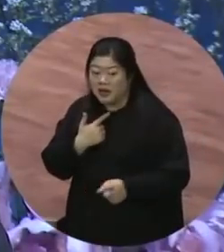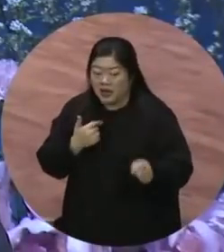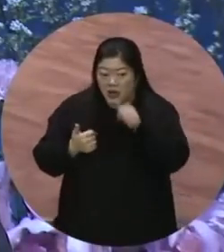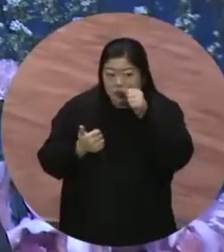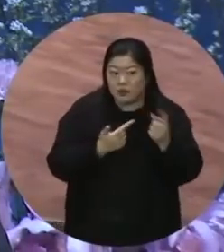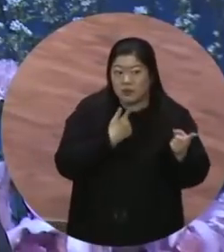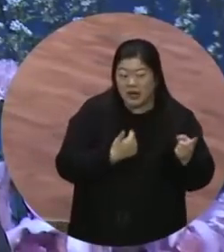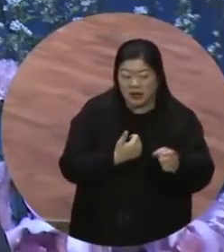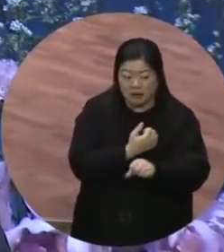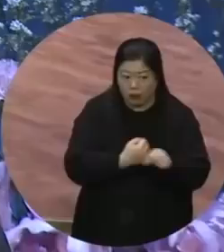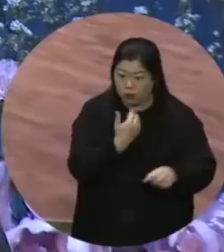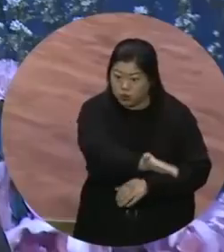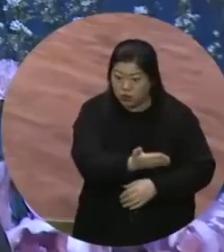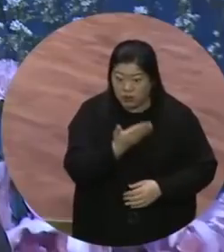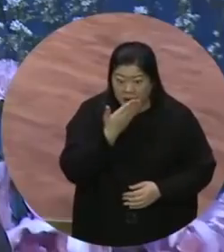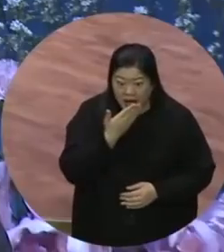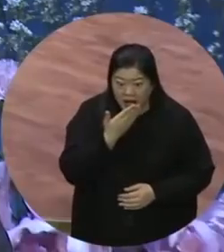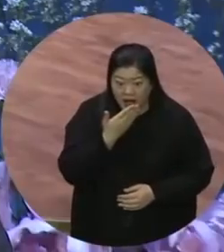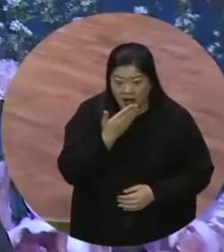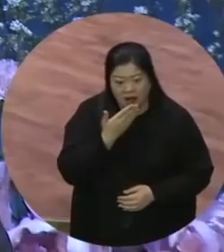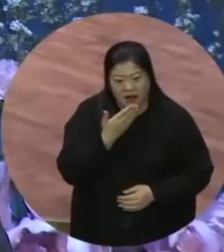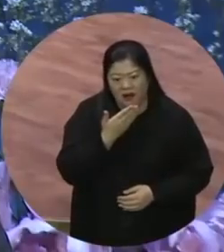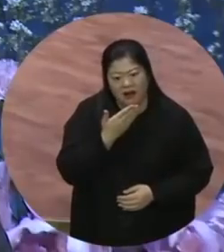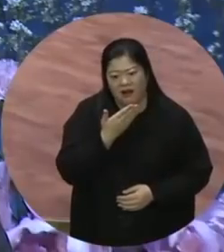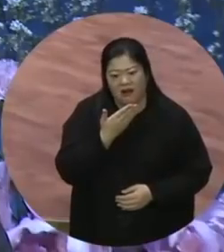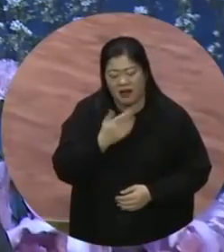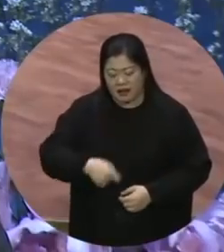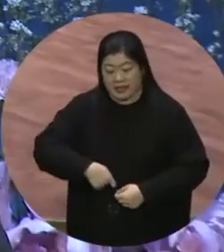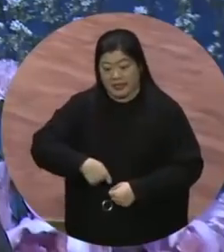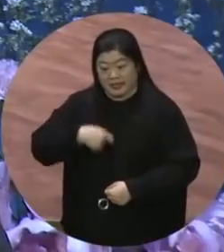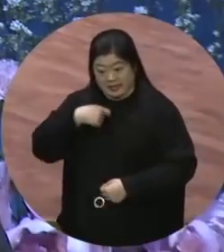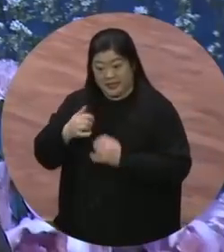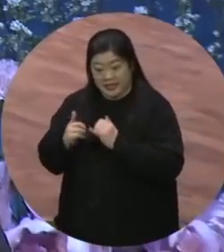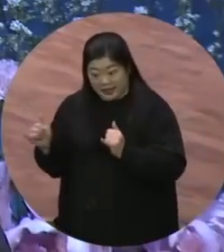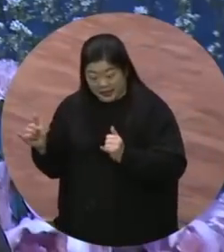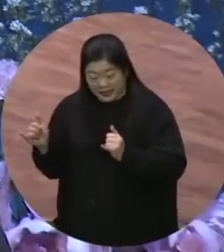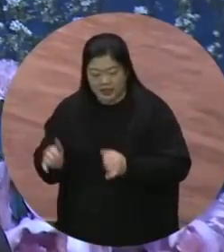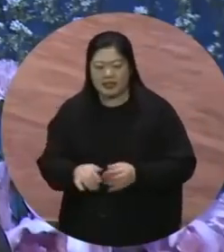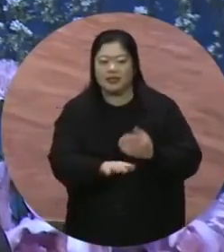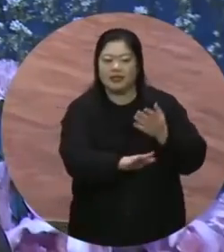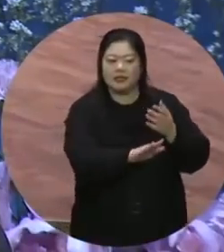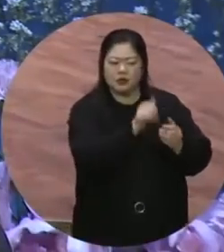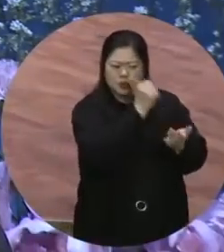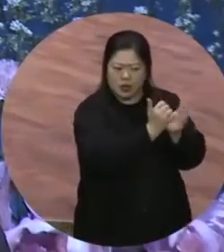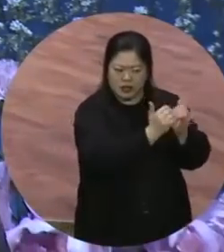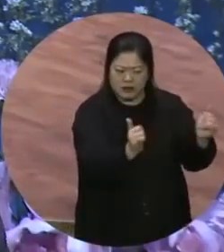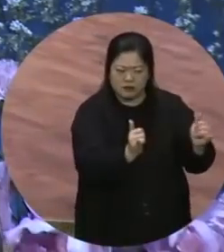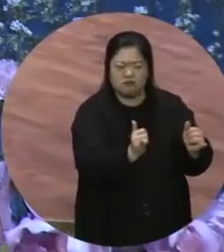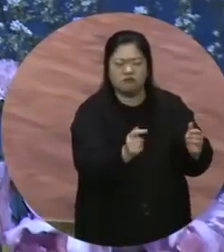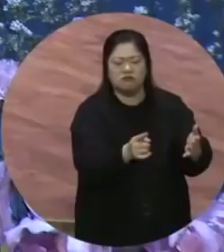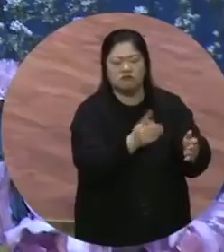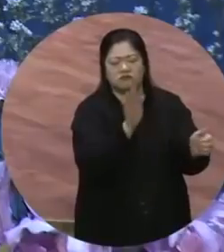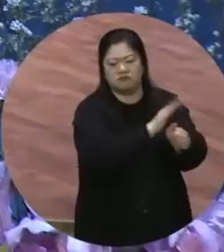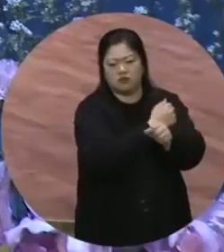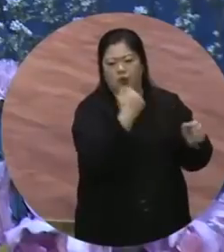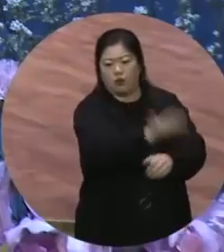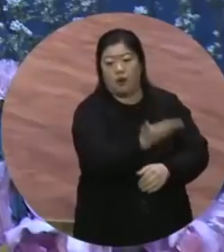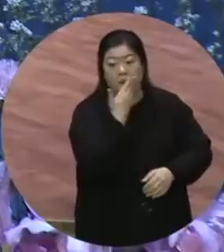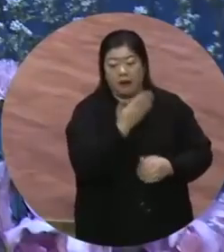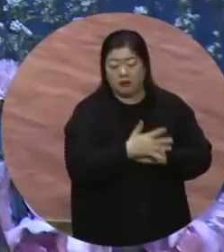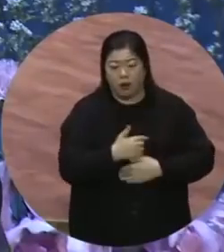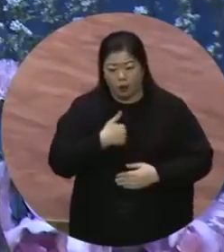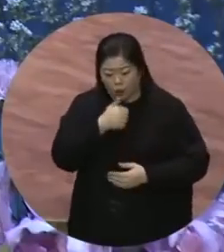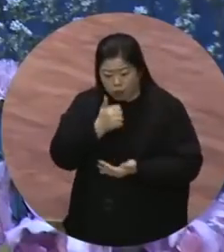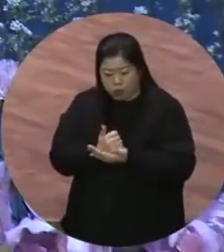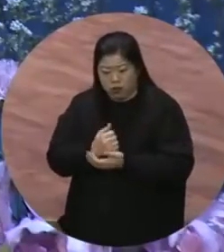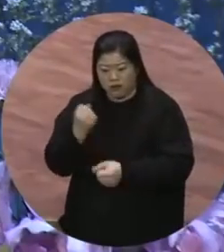말이에요. 죄인이 죄를 용서할 수 없는데 의인이 죄를 대신할 수가 있다. 그렇기 때문에 죄 없는